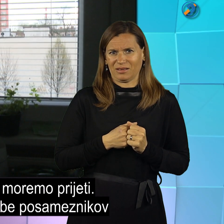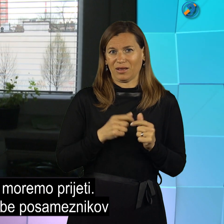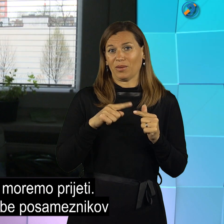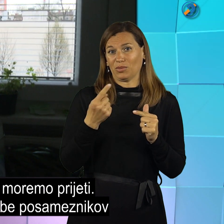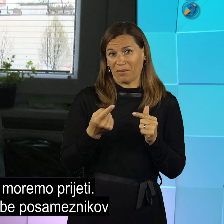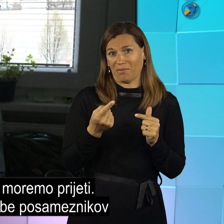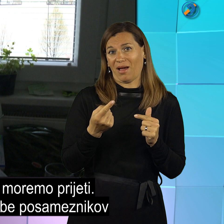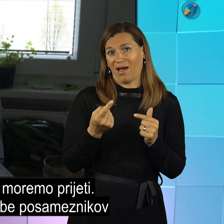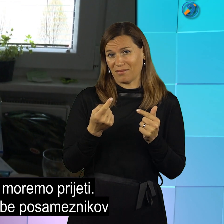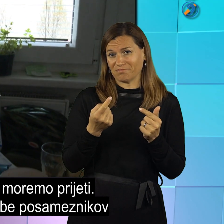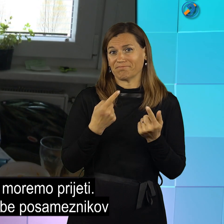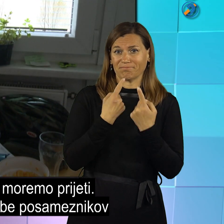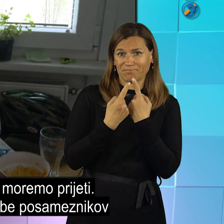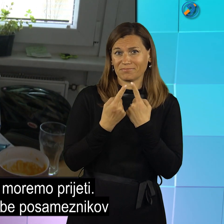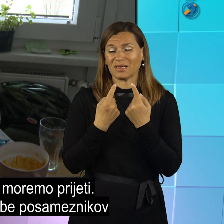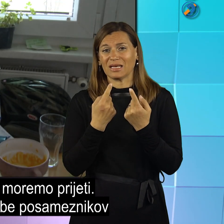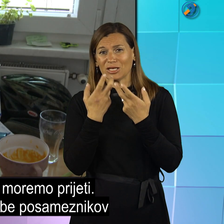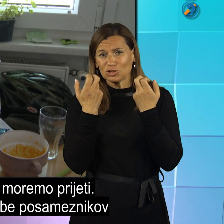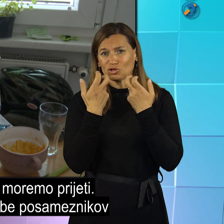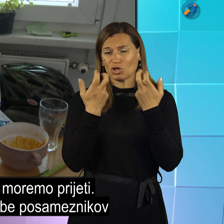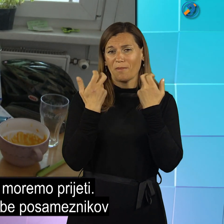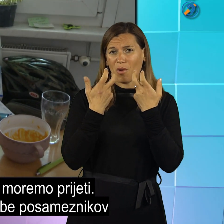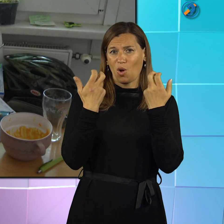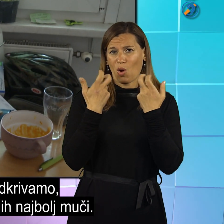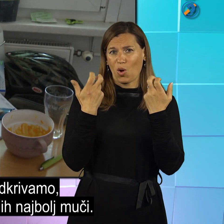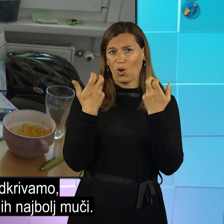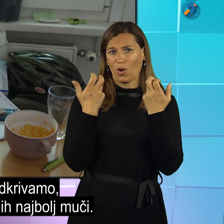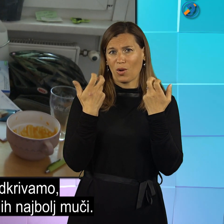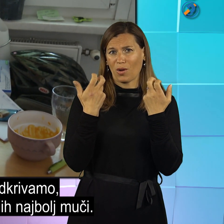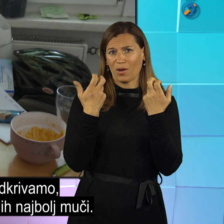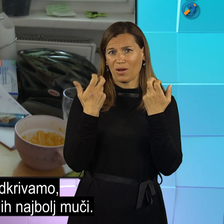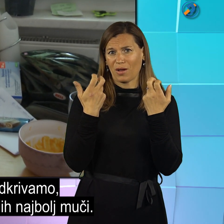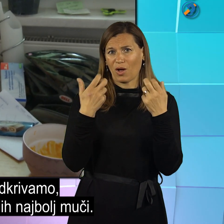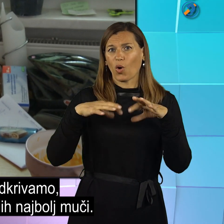potem iščemo oziroma skozi zgodbe posameznika